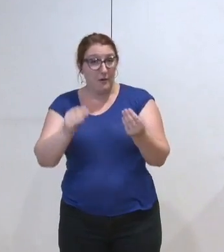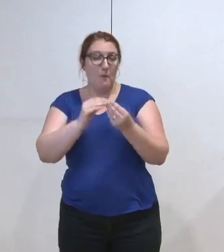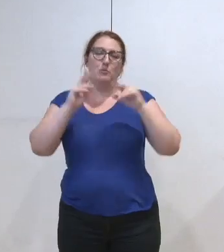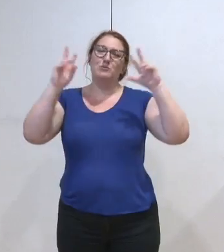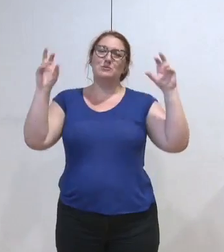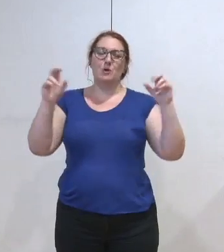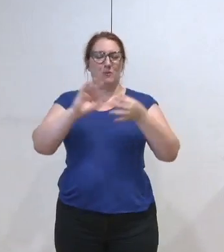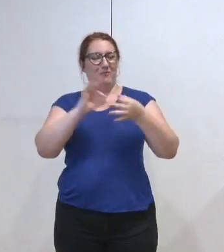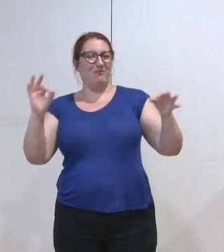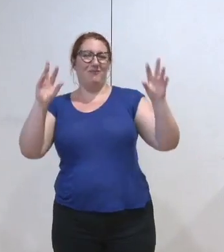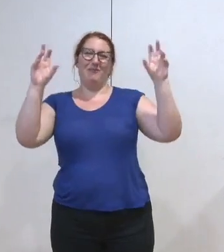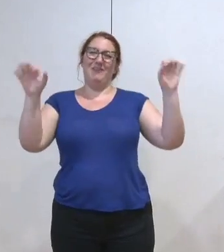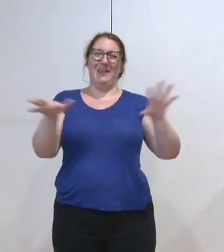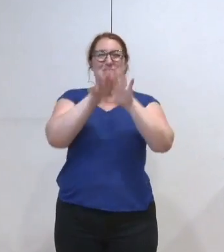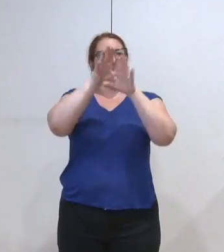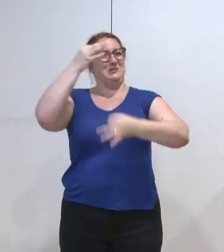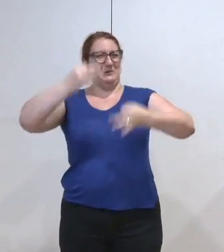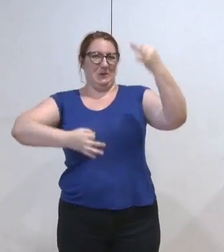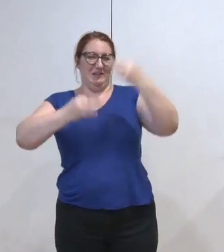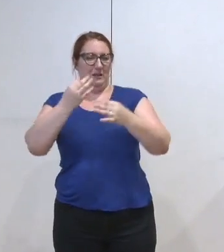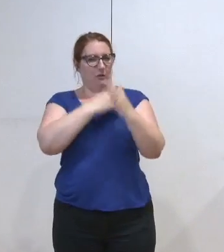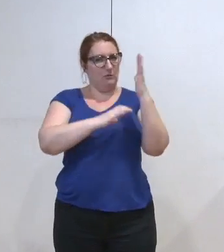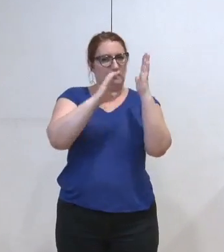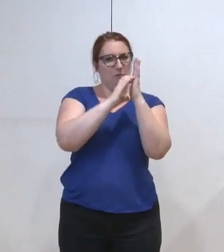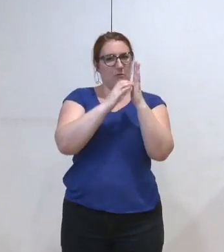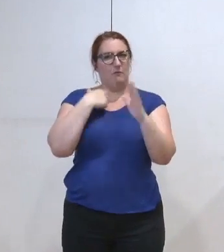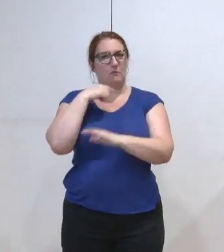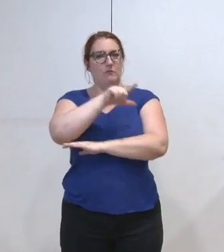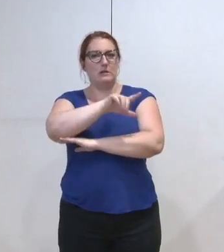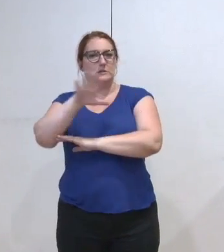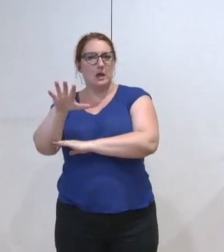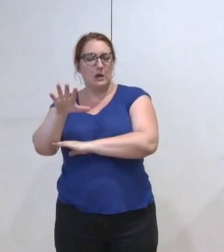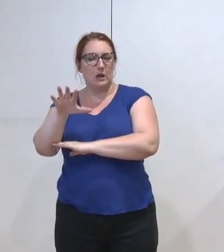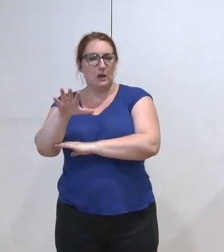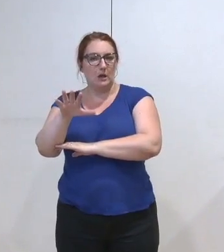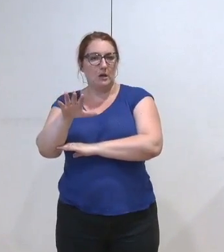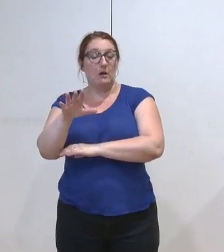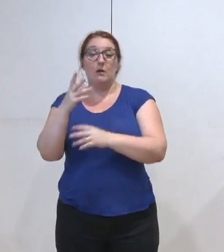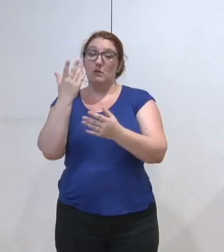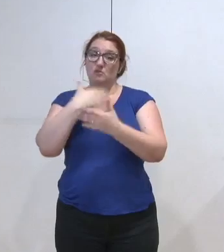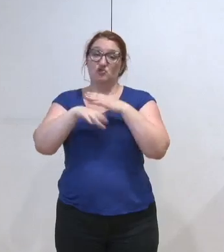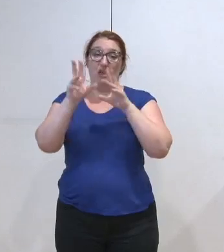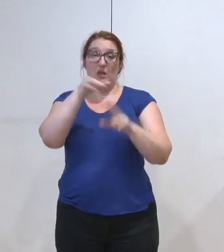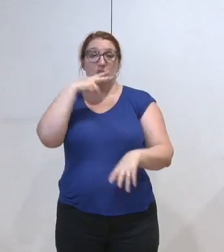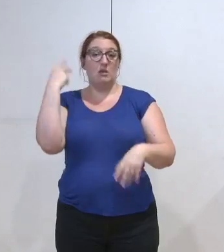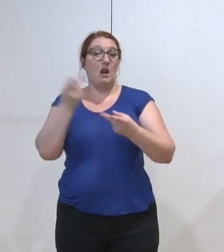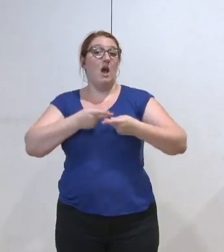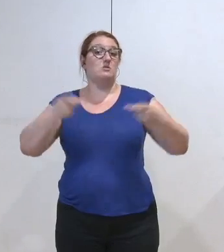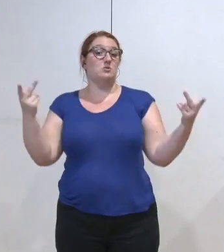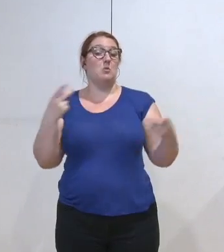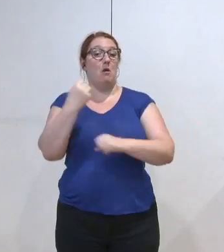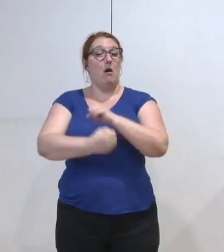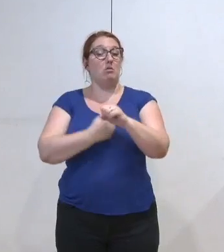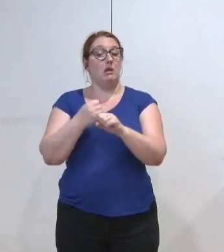juridique à vous dire vous nous citez l'article 25 de la Déclaration des droits de l'homme de 48 je commençais mon intervention en disant que